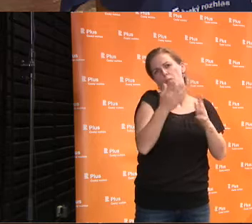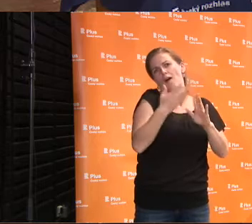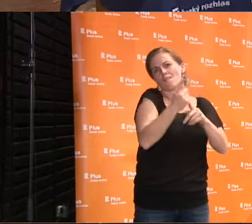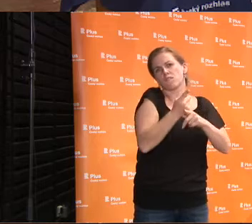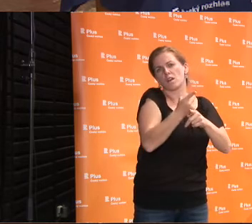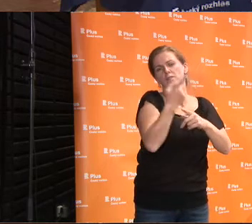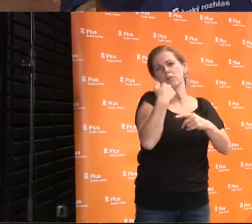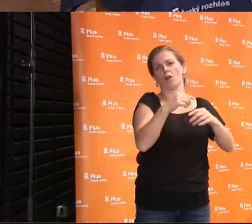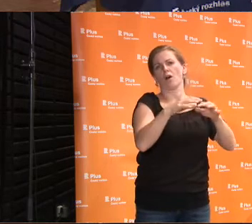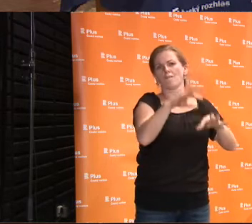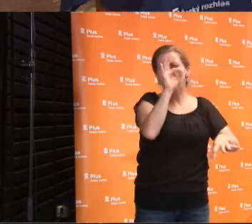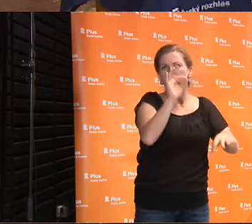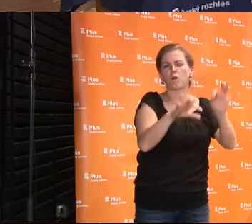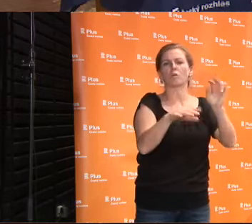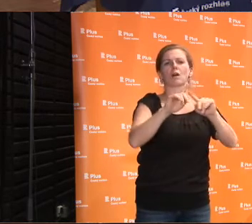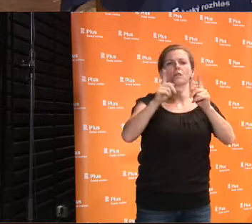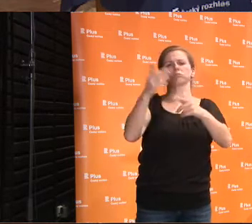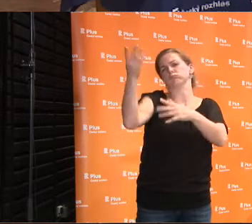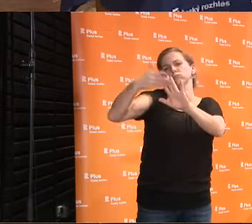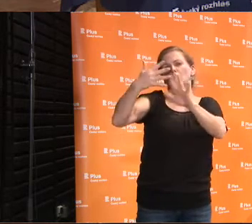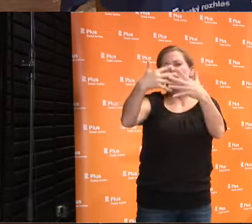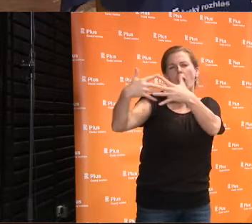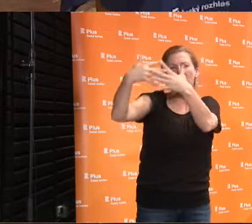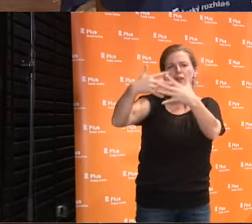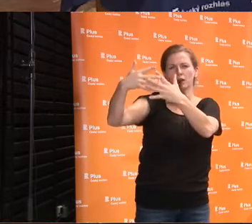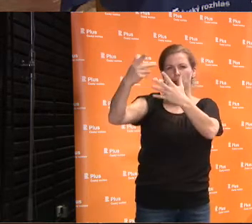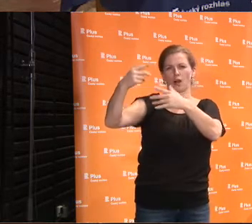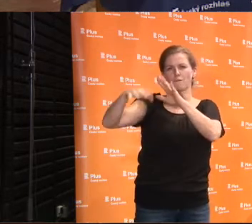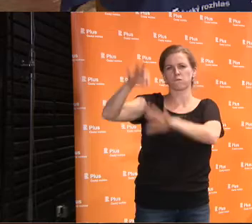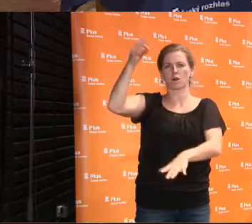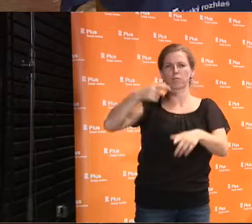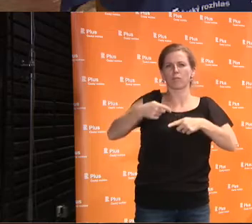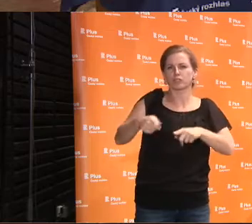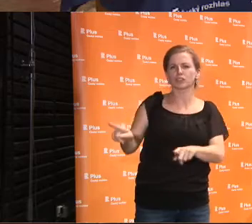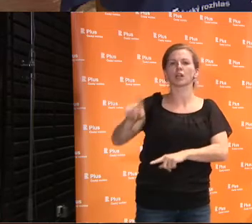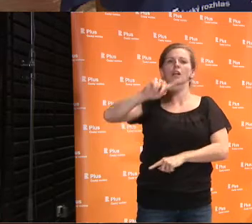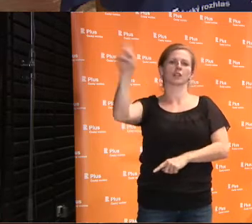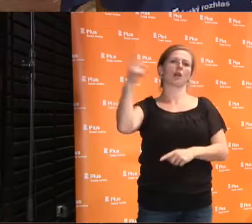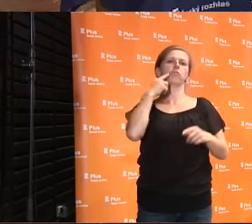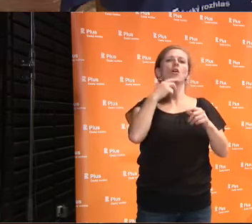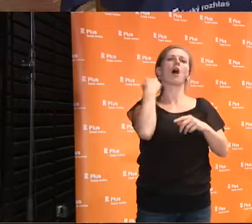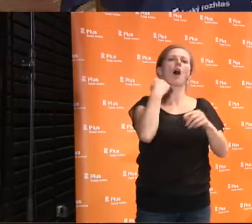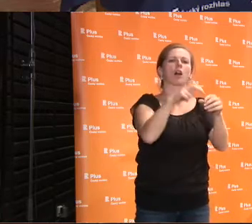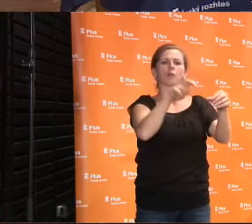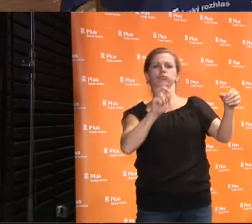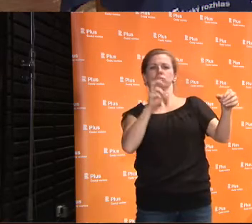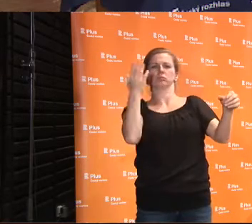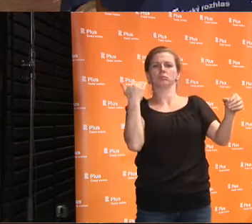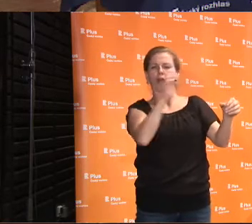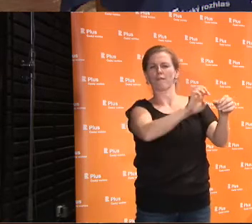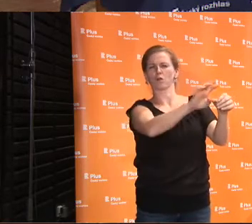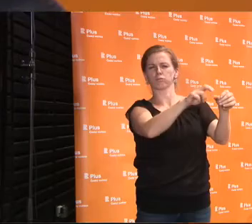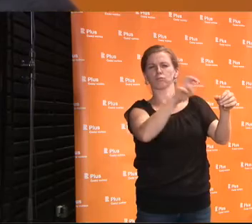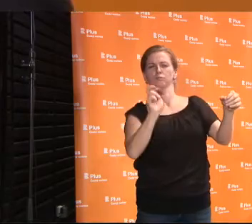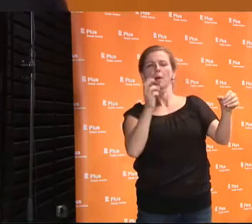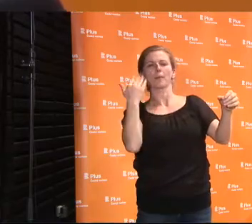ve Spojených státech, to byl Brexit, jo, tam se ukazuje, že no to by právě vlastně, jenom, pardon, znamenalo, že nejsme už schopni těch rozhodování na té vyšší úrovni. No, my